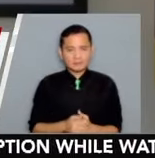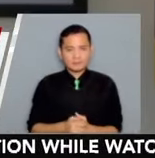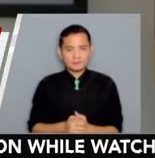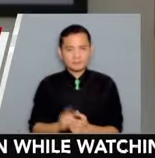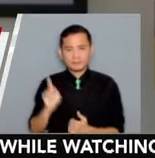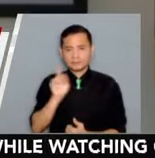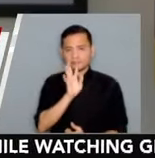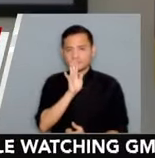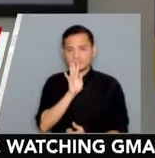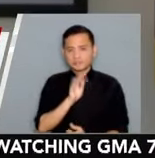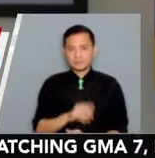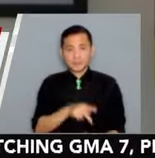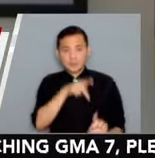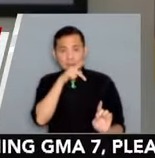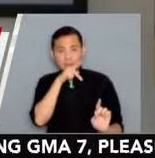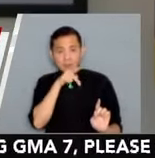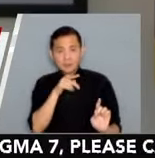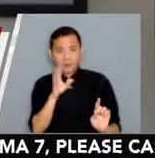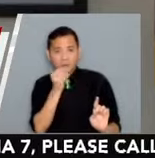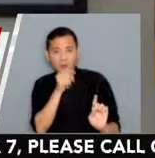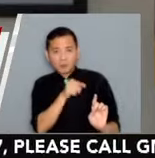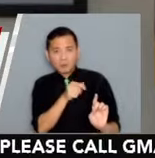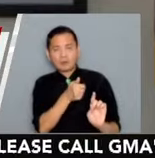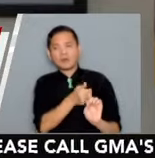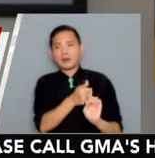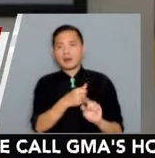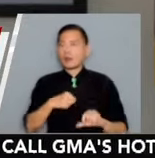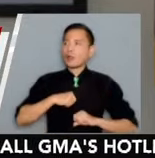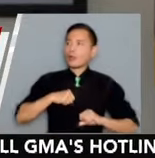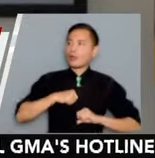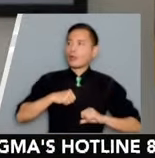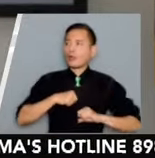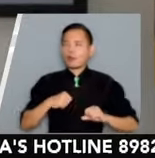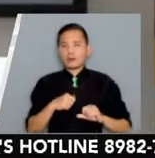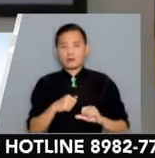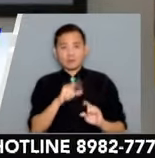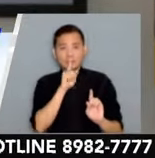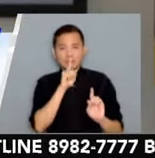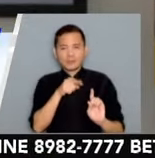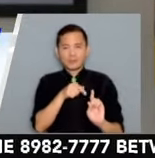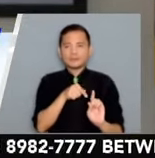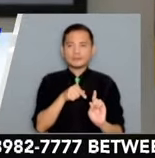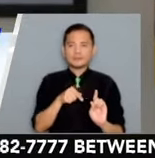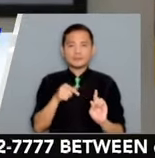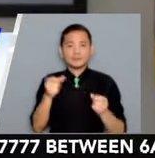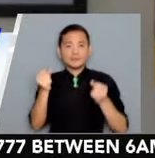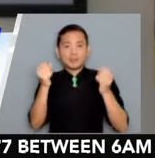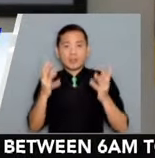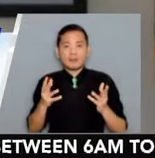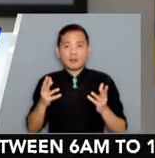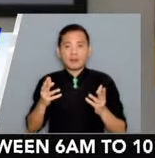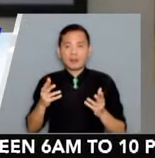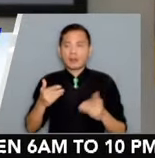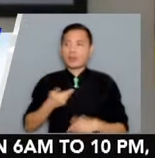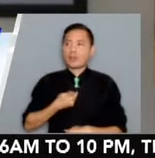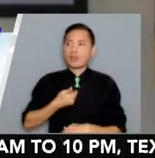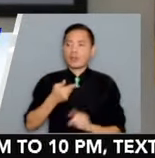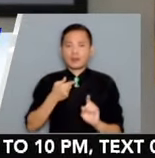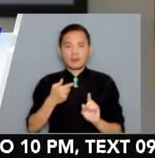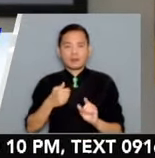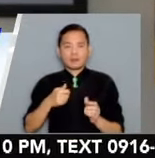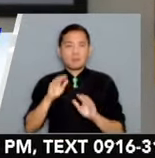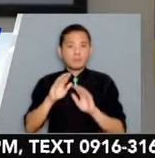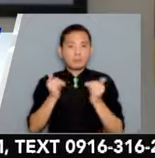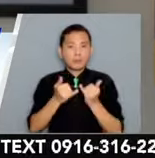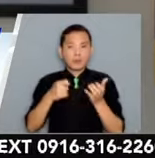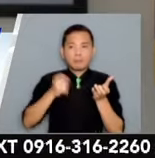ay nagyayabang at nagbibiro doon sa isang driver ng tanod ng barangay Damayang Lagi,